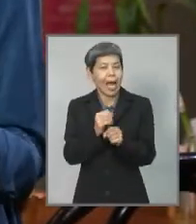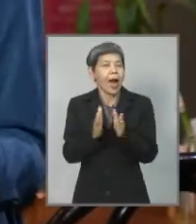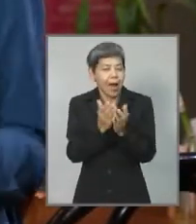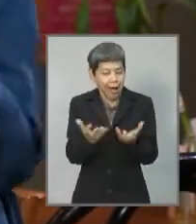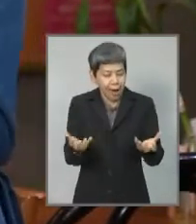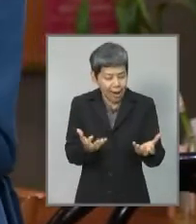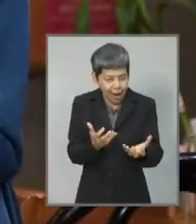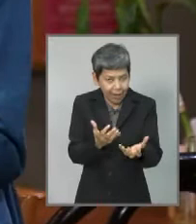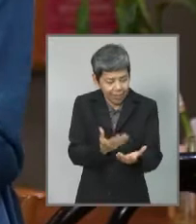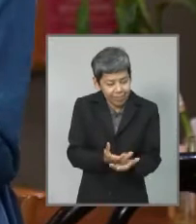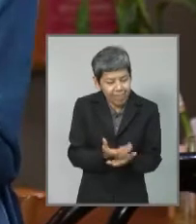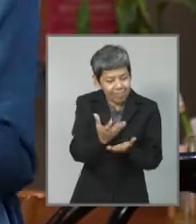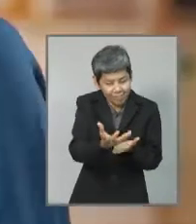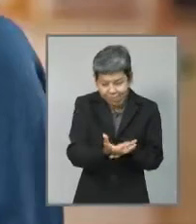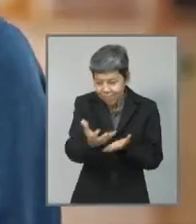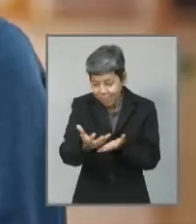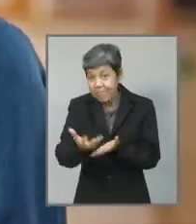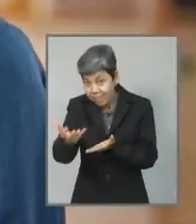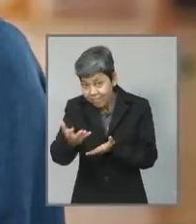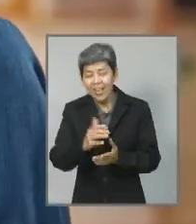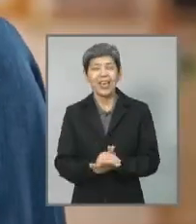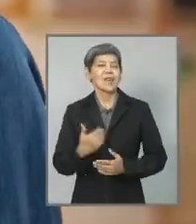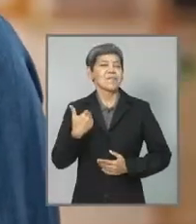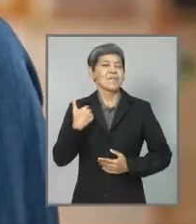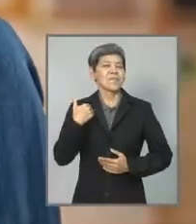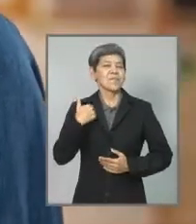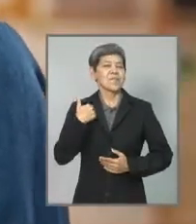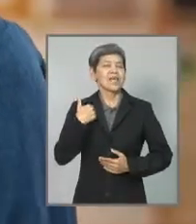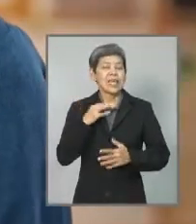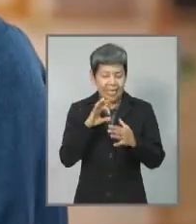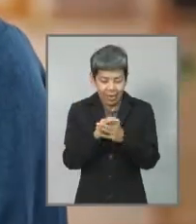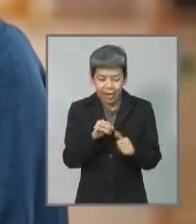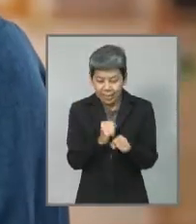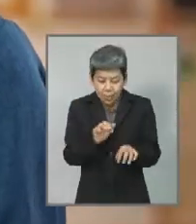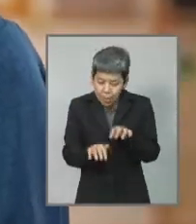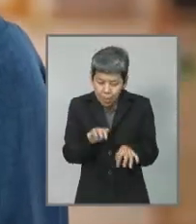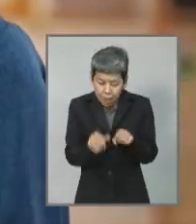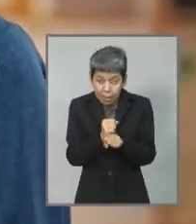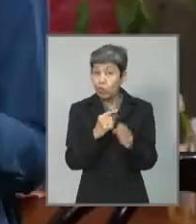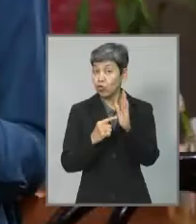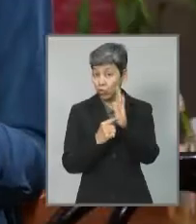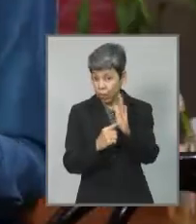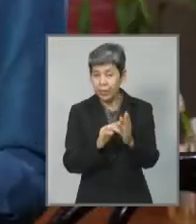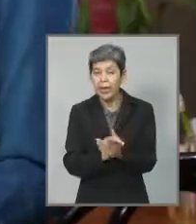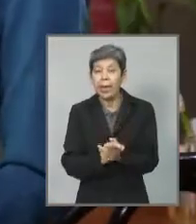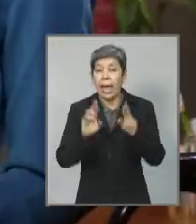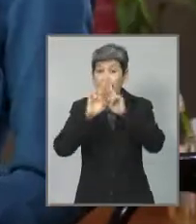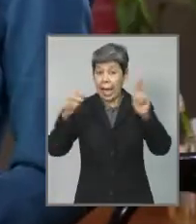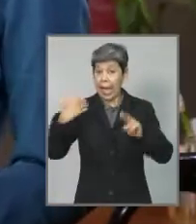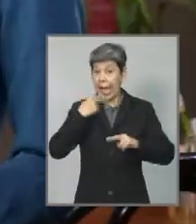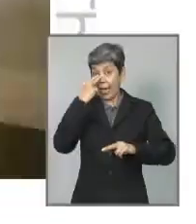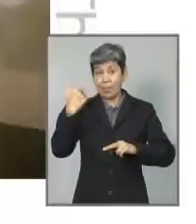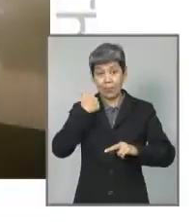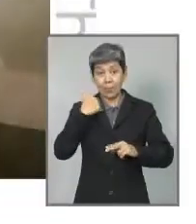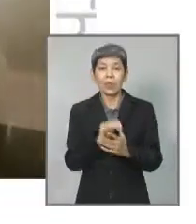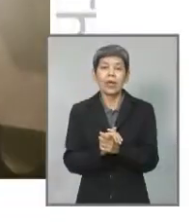หารที่จะเอามาเสิร์ฟลูกค้าจริงๆนอกจากนั้นก็จะมีงานในส่วนของออฟฟิศค่ะอย่างเช่นแบบในร้านของเรานี่ก็จะเห็นมี